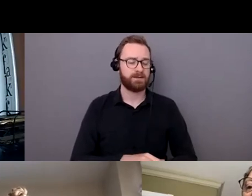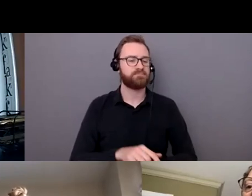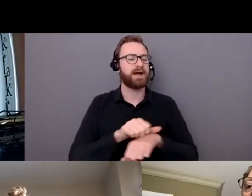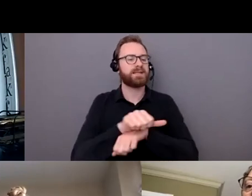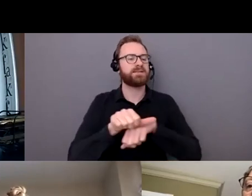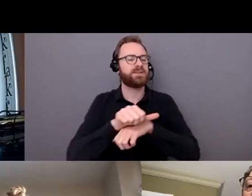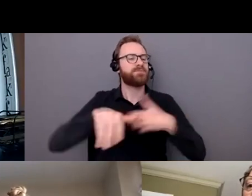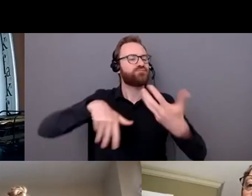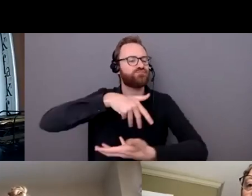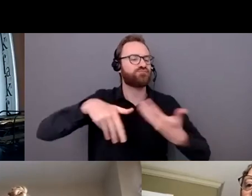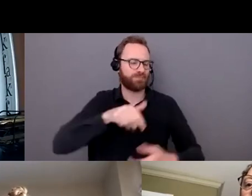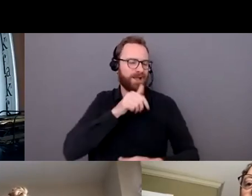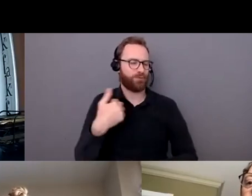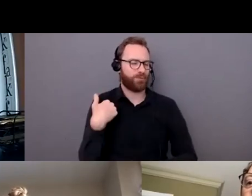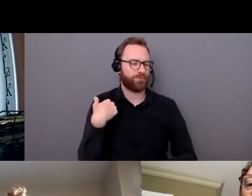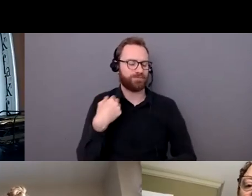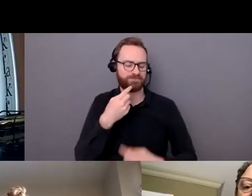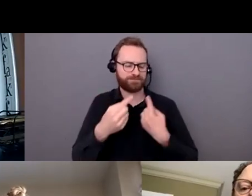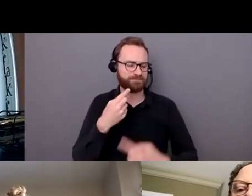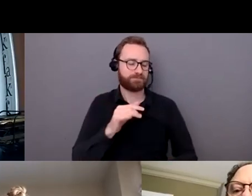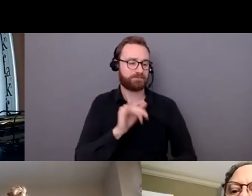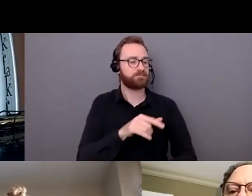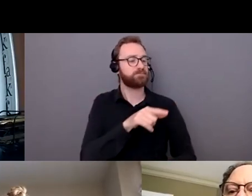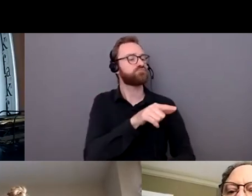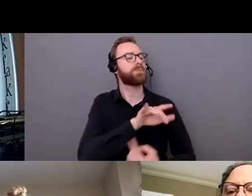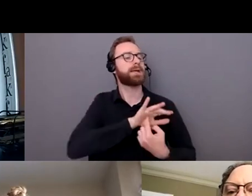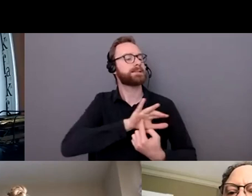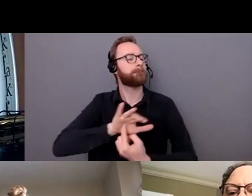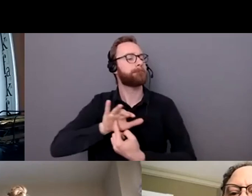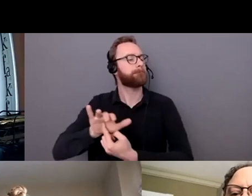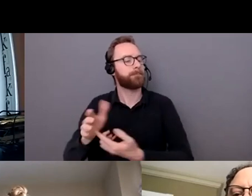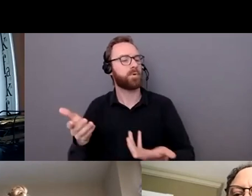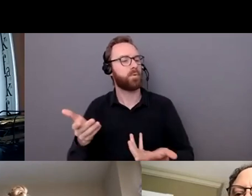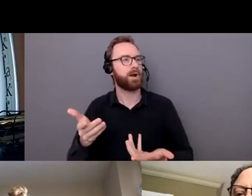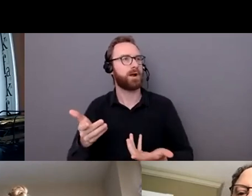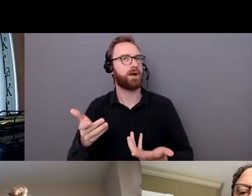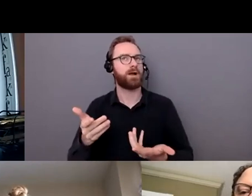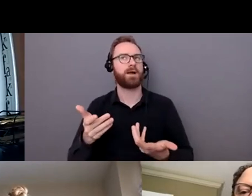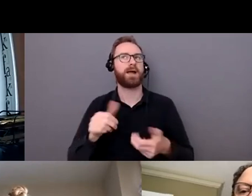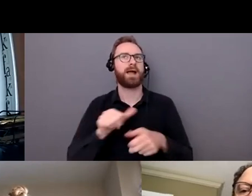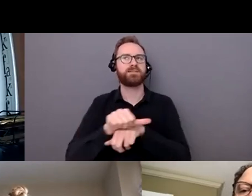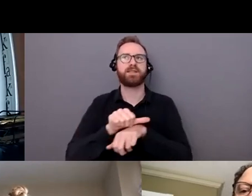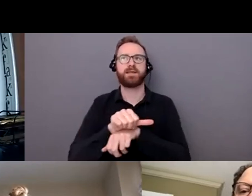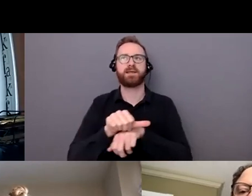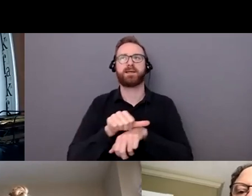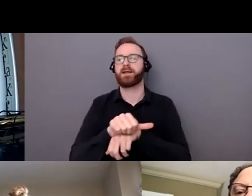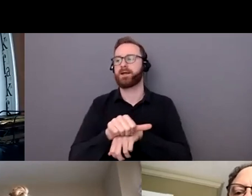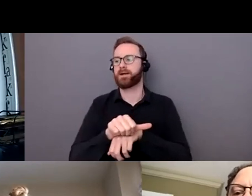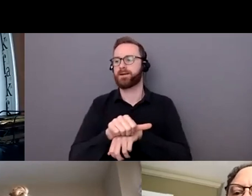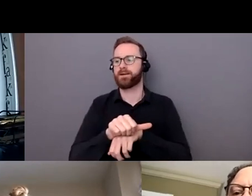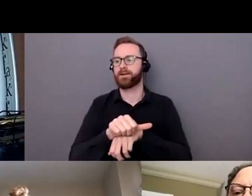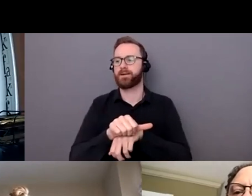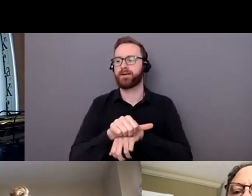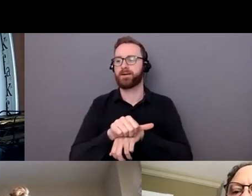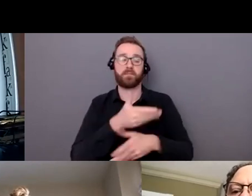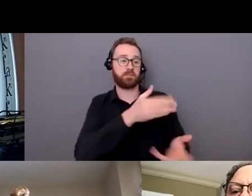de ta présentation. Est-ce que tu pourrais donner des exemples plus concrets d'activités que, comme employeur, tu